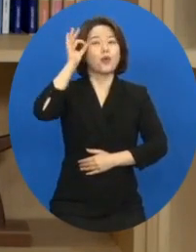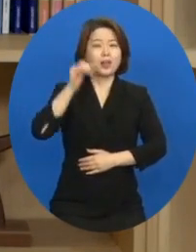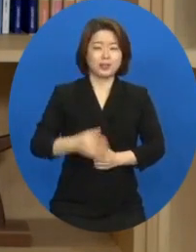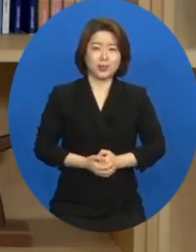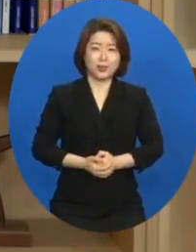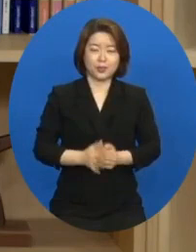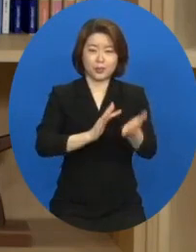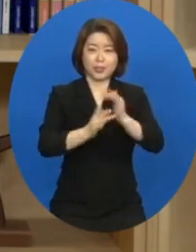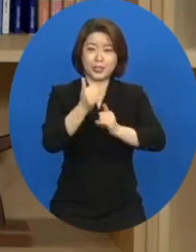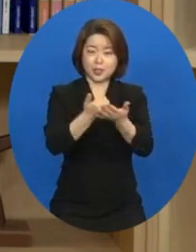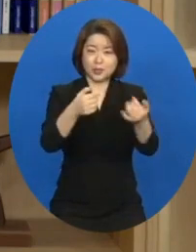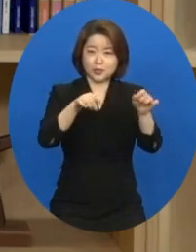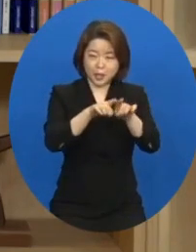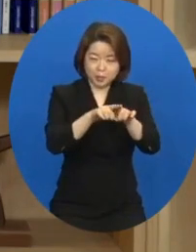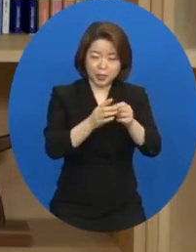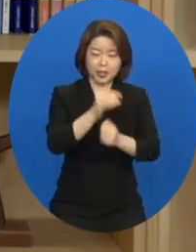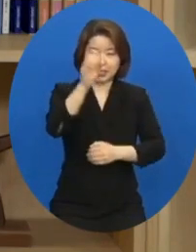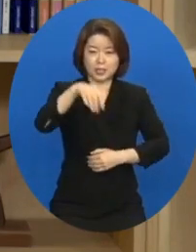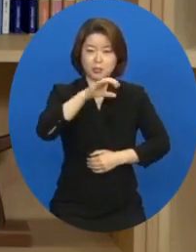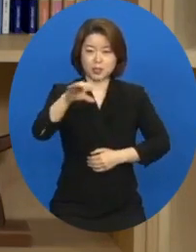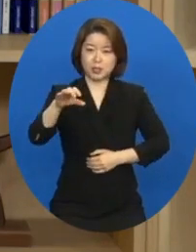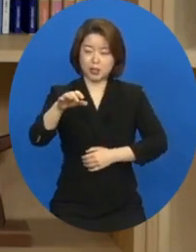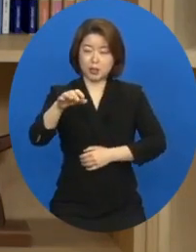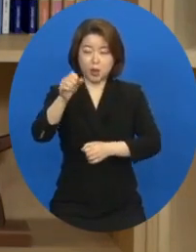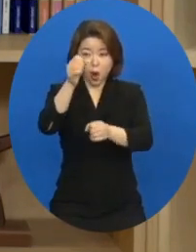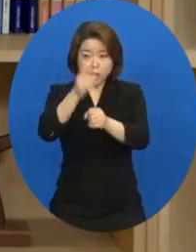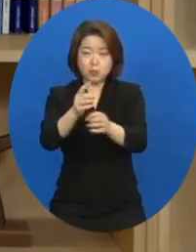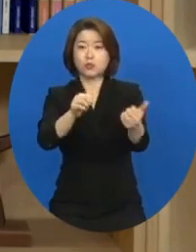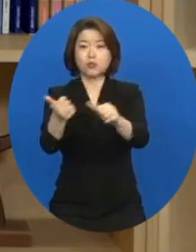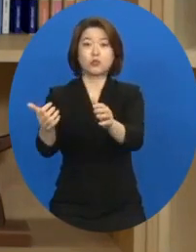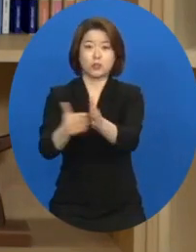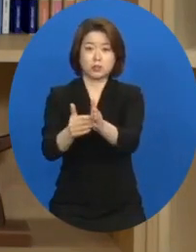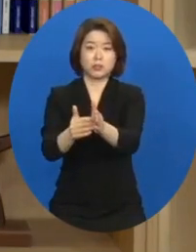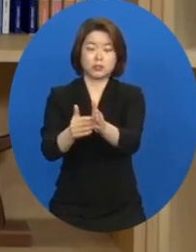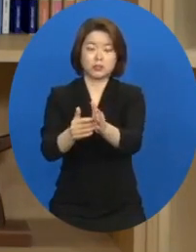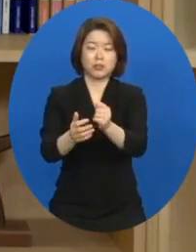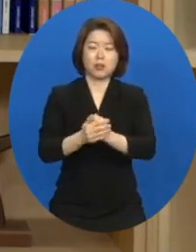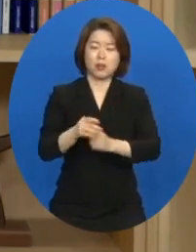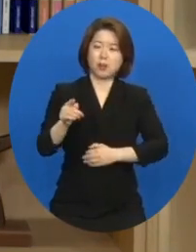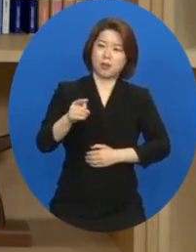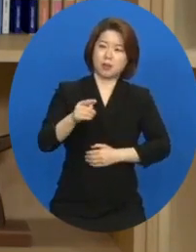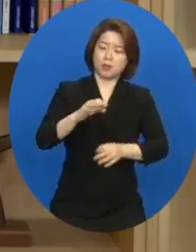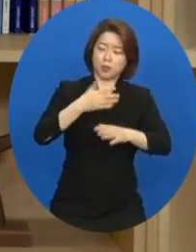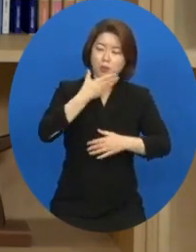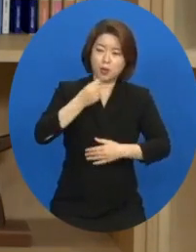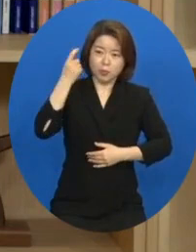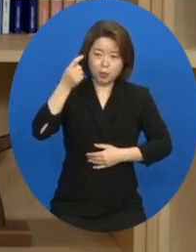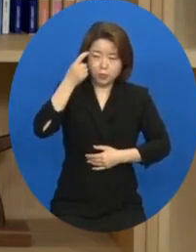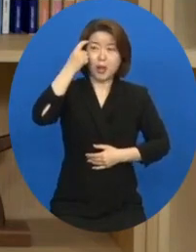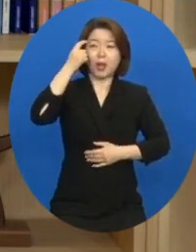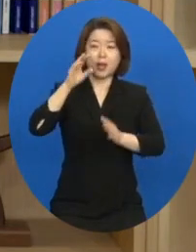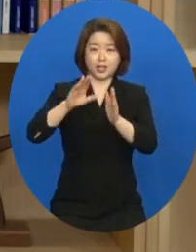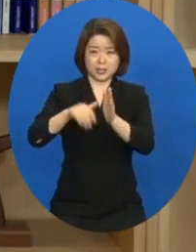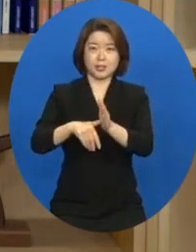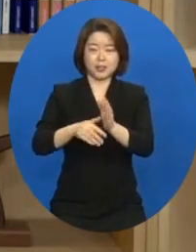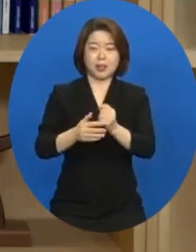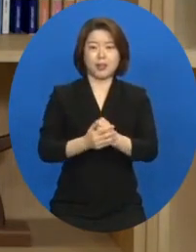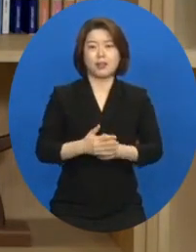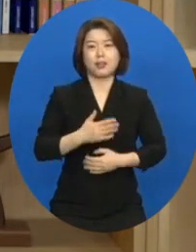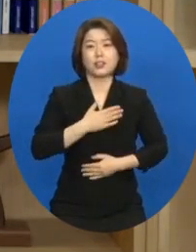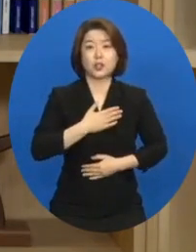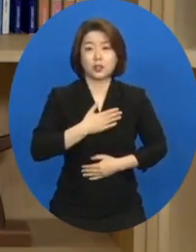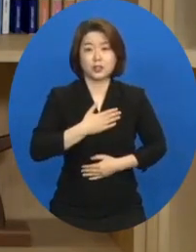예수님과 함께 내가 십자가에서 이미 죽었다 그 놀라운 복음을 깨닫게 되었을 때 저는